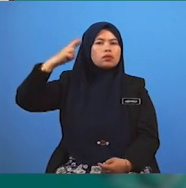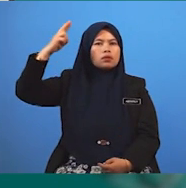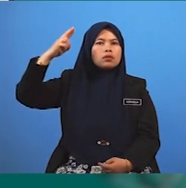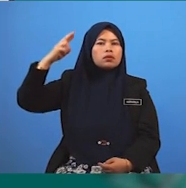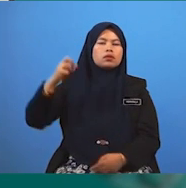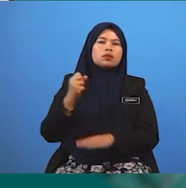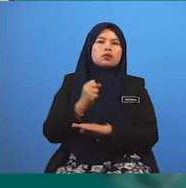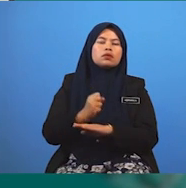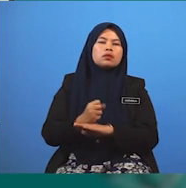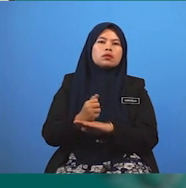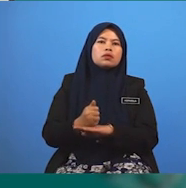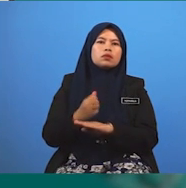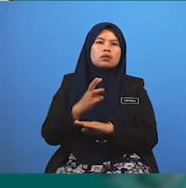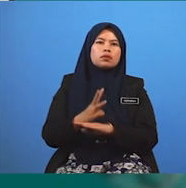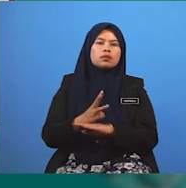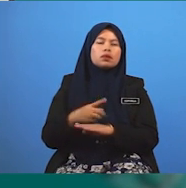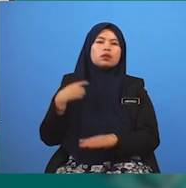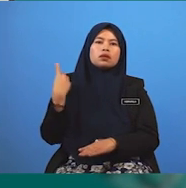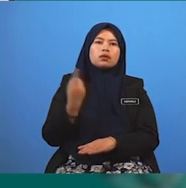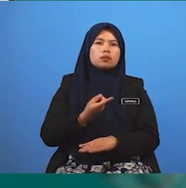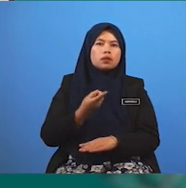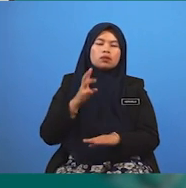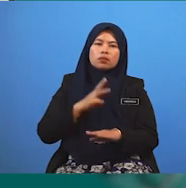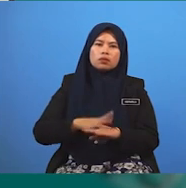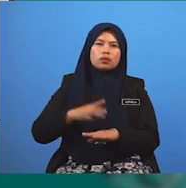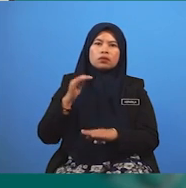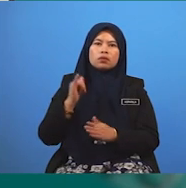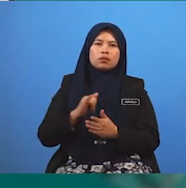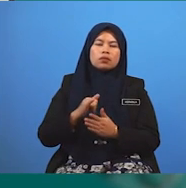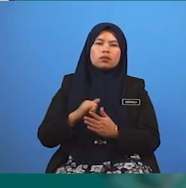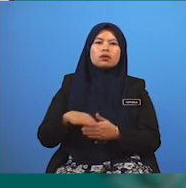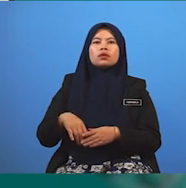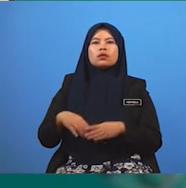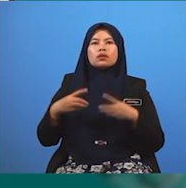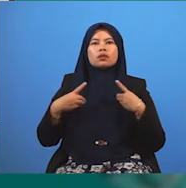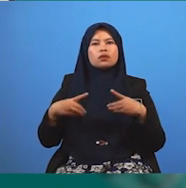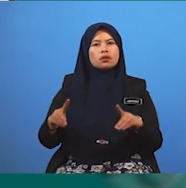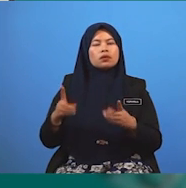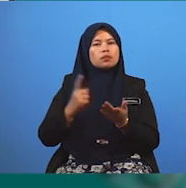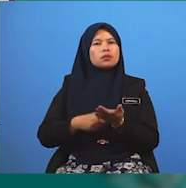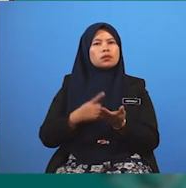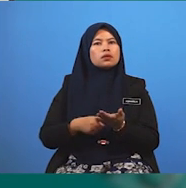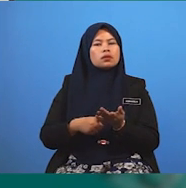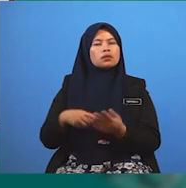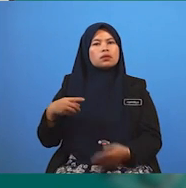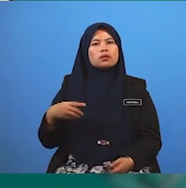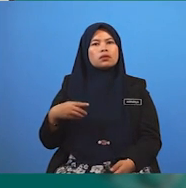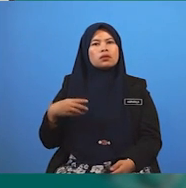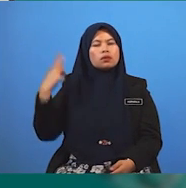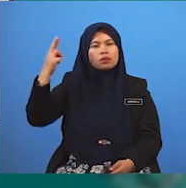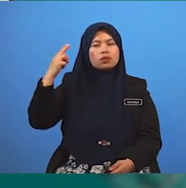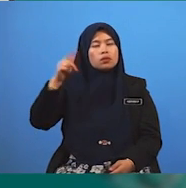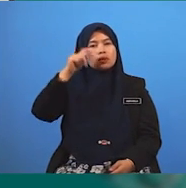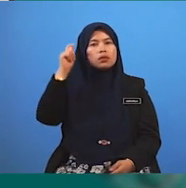wasallam. Kami pada waktu itu sedang berbincang. Lalu baginda bertanya, apakah yang